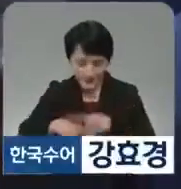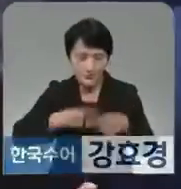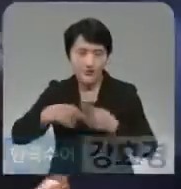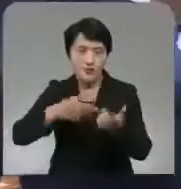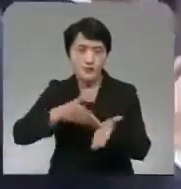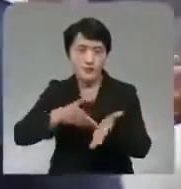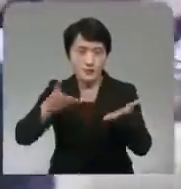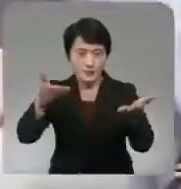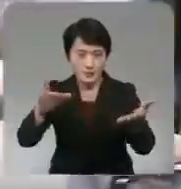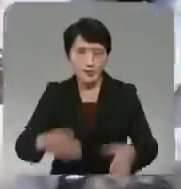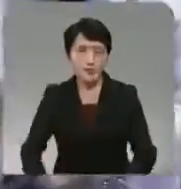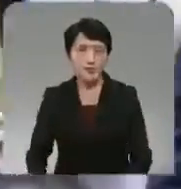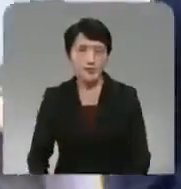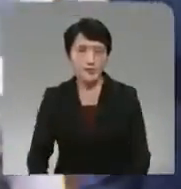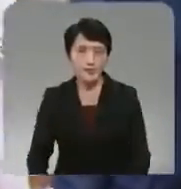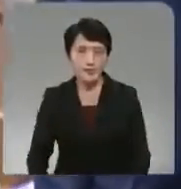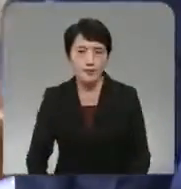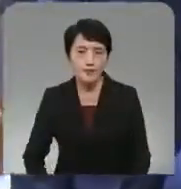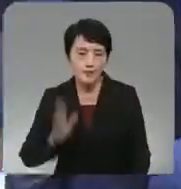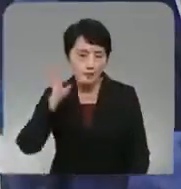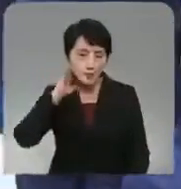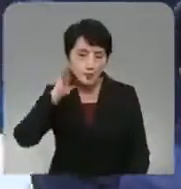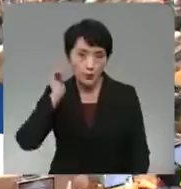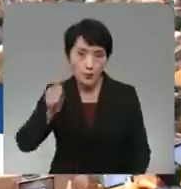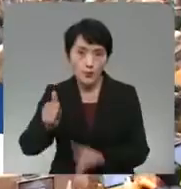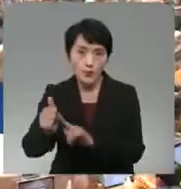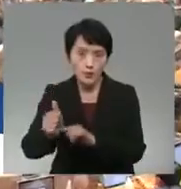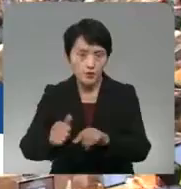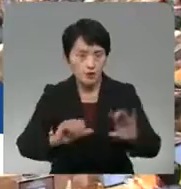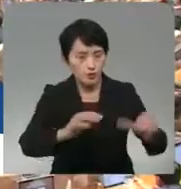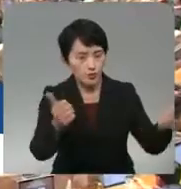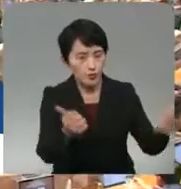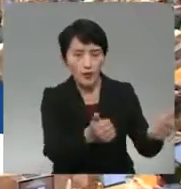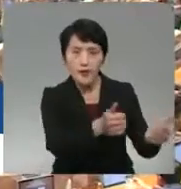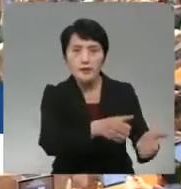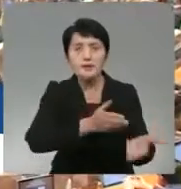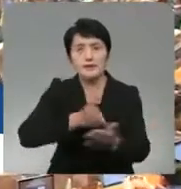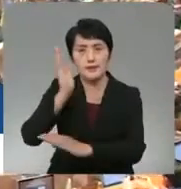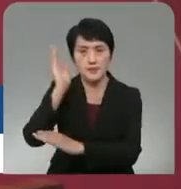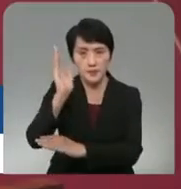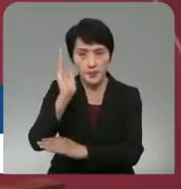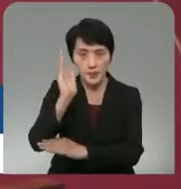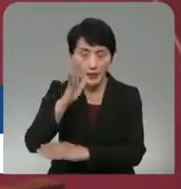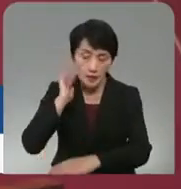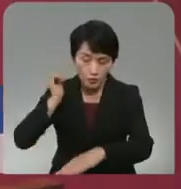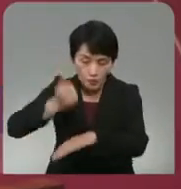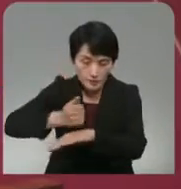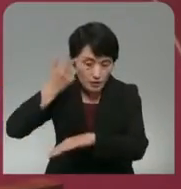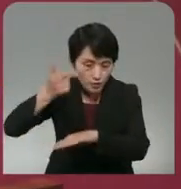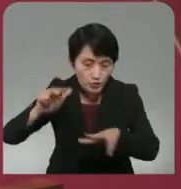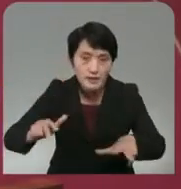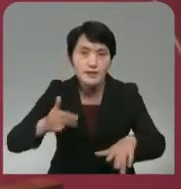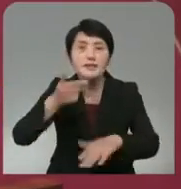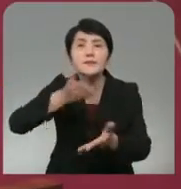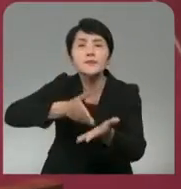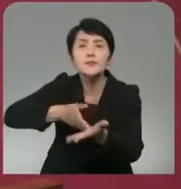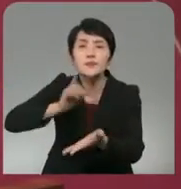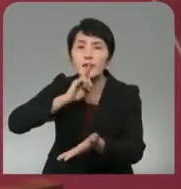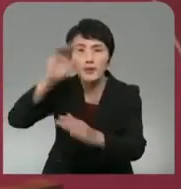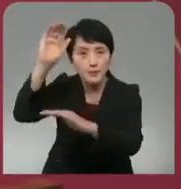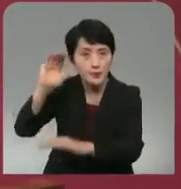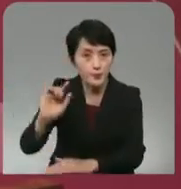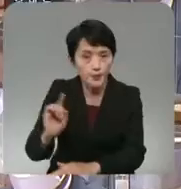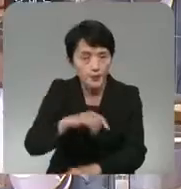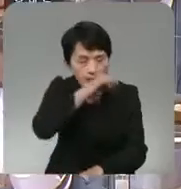президент республики кореи он сергей призвал национальное собрание сотрудничать с правительством в принятии дополнительного